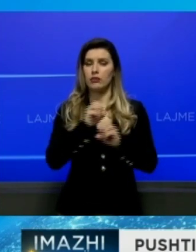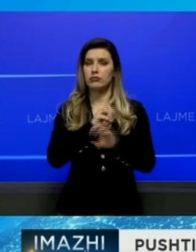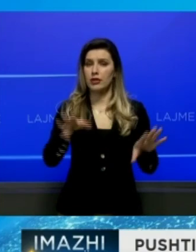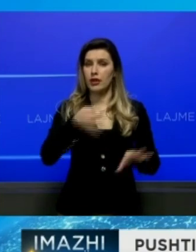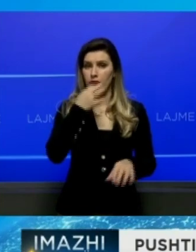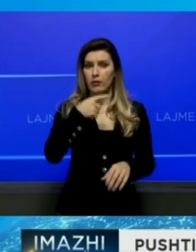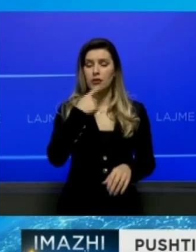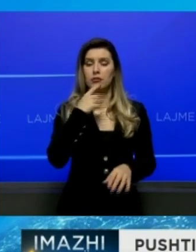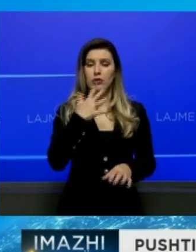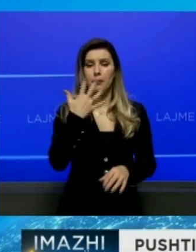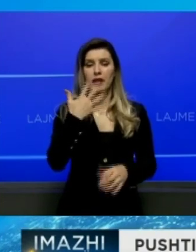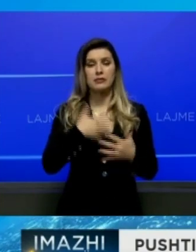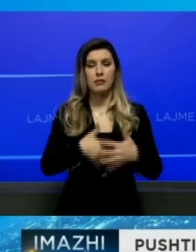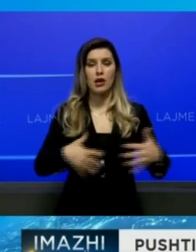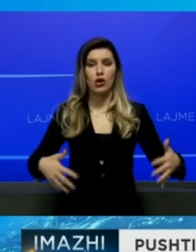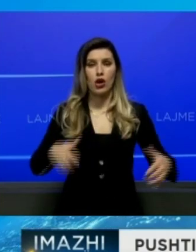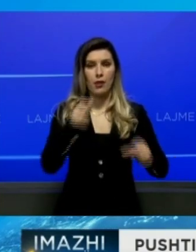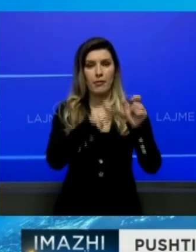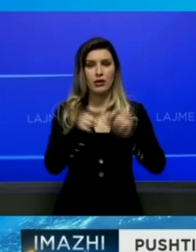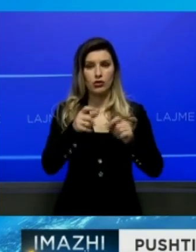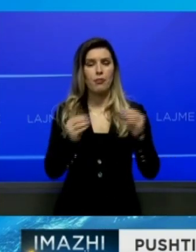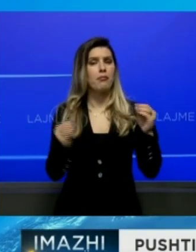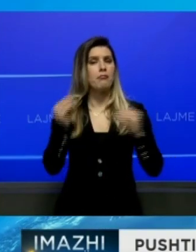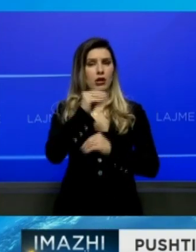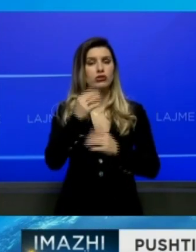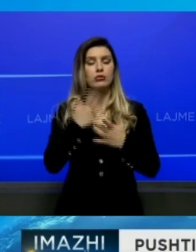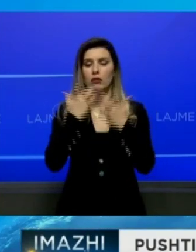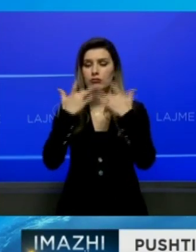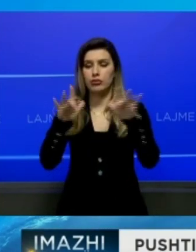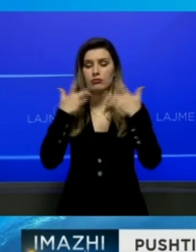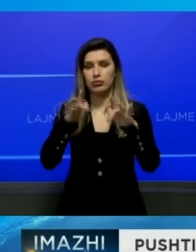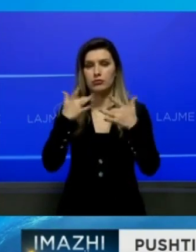5 milion njerëz janë larguar deri tani nga Ukraina.